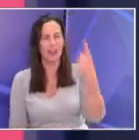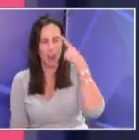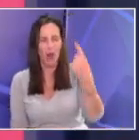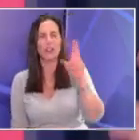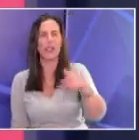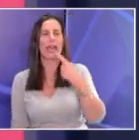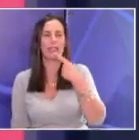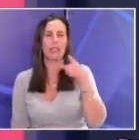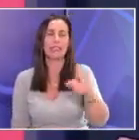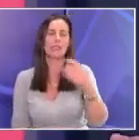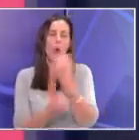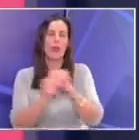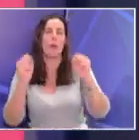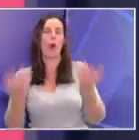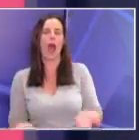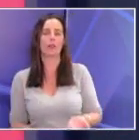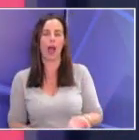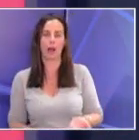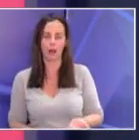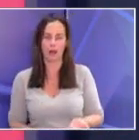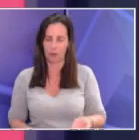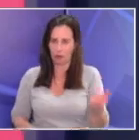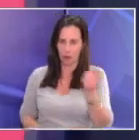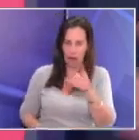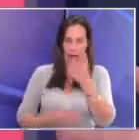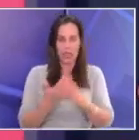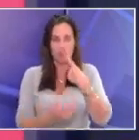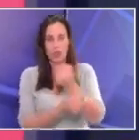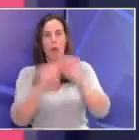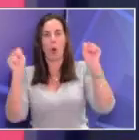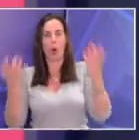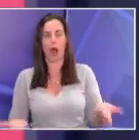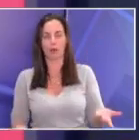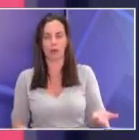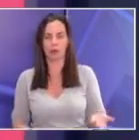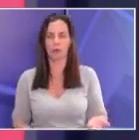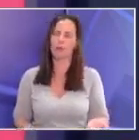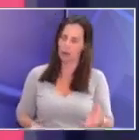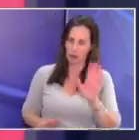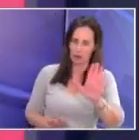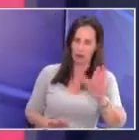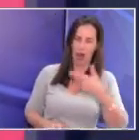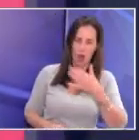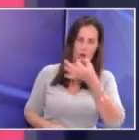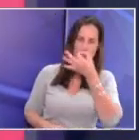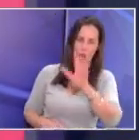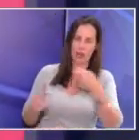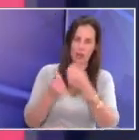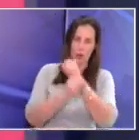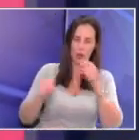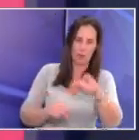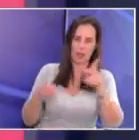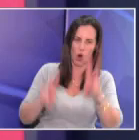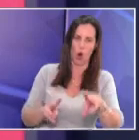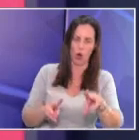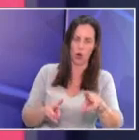כאלה שיגידו שזו הדמוקרטיה. מה? לא, יש כאלה שיגידו שזו הדמוקרטיה. לא שואלים אותך בדמוקרטיה אם